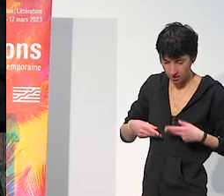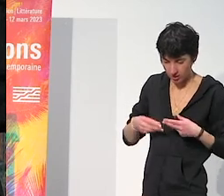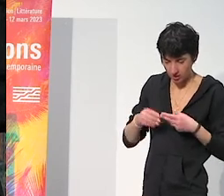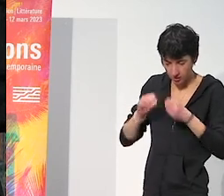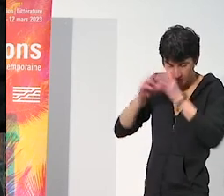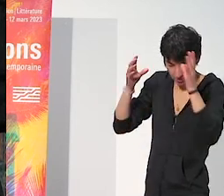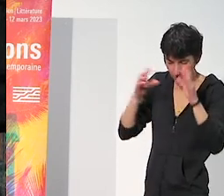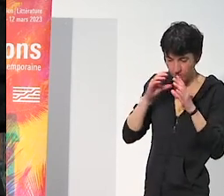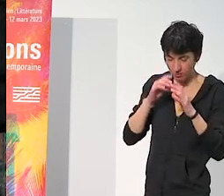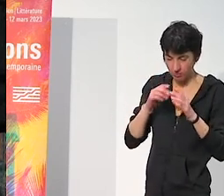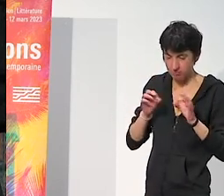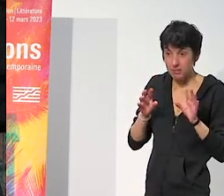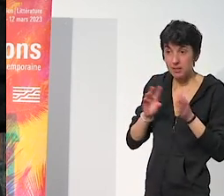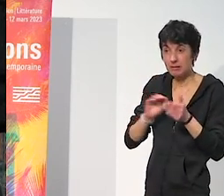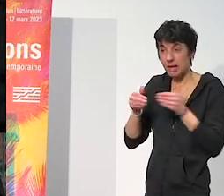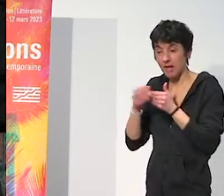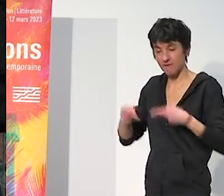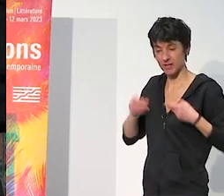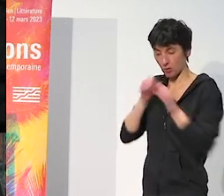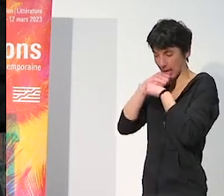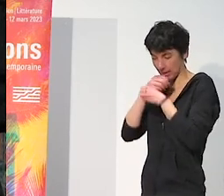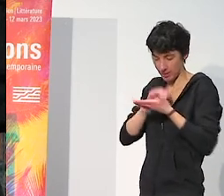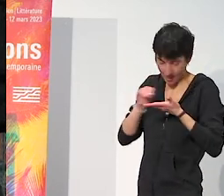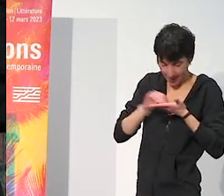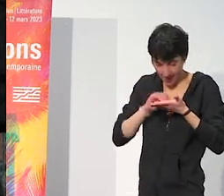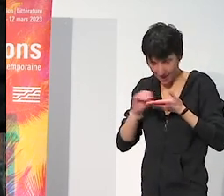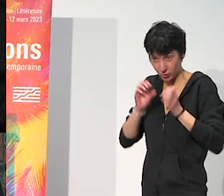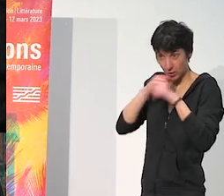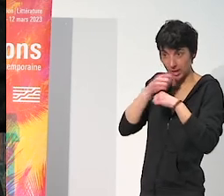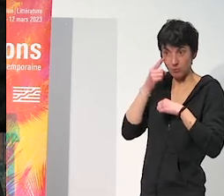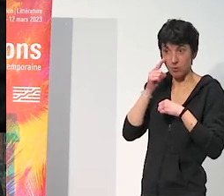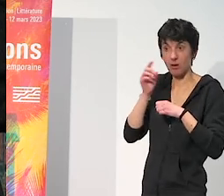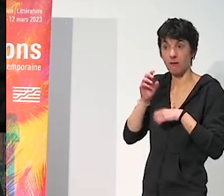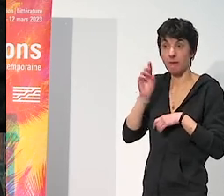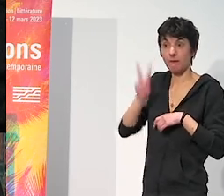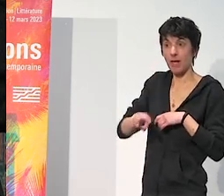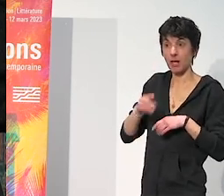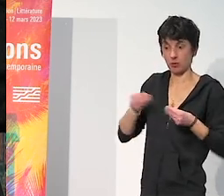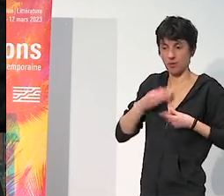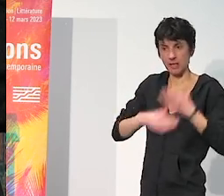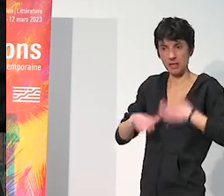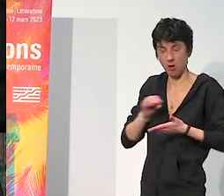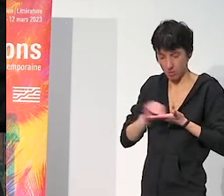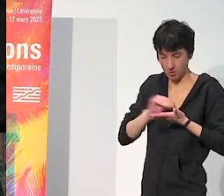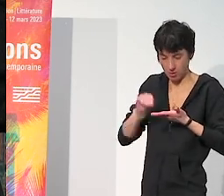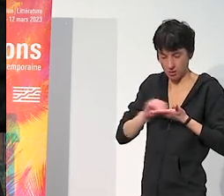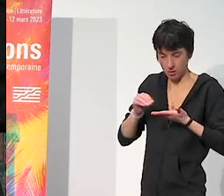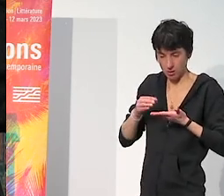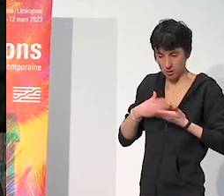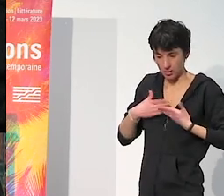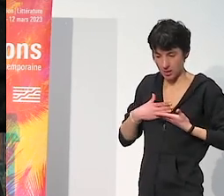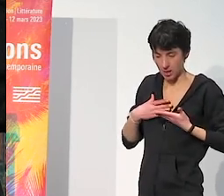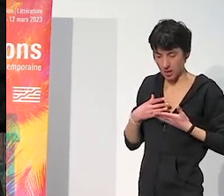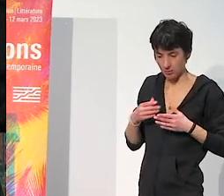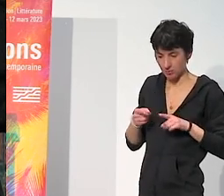une vie secrète avec une énergie secrète, parce que ça c'est très fatigant quand même d'écrire aussi. Ça veut dire qu'on est mu par